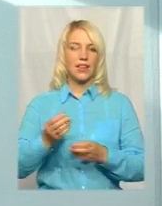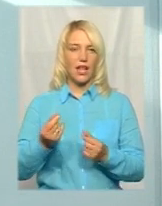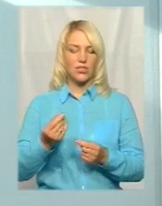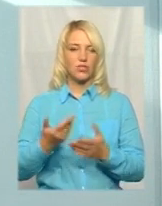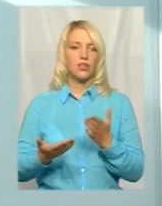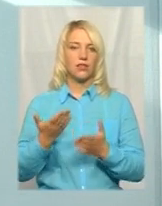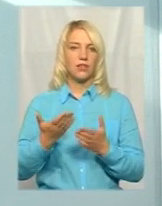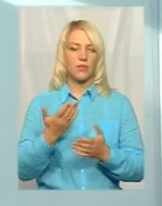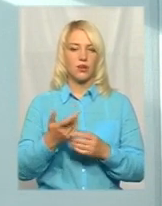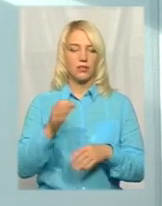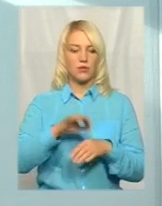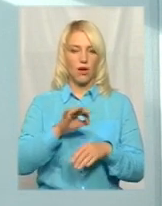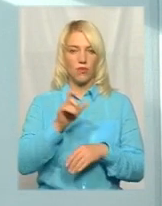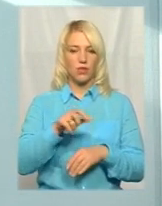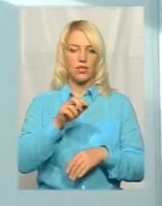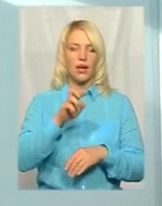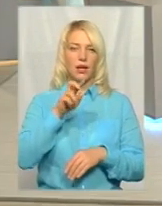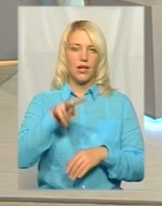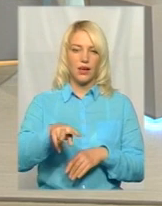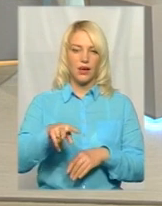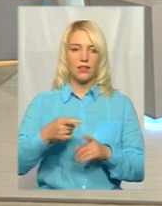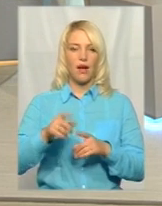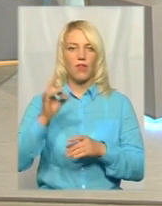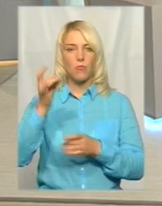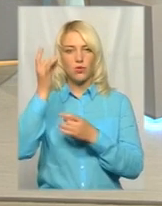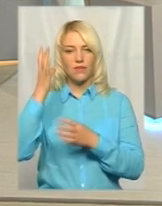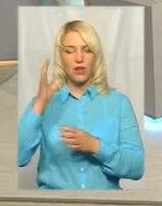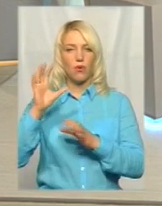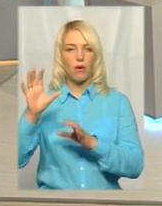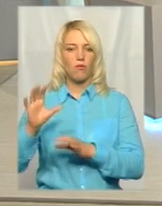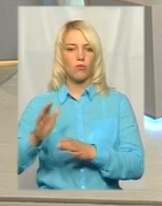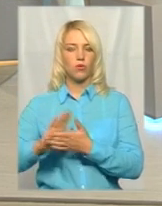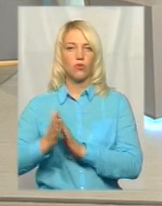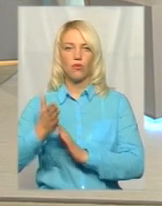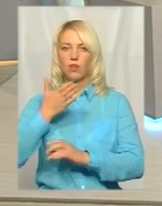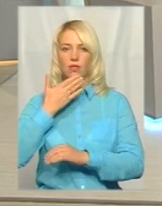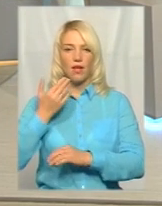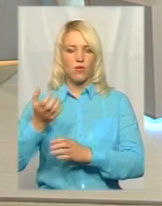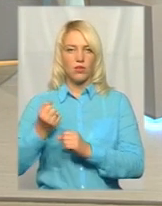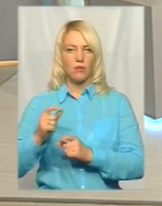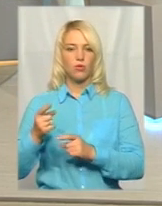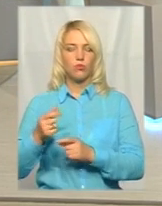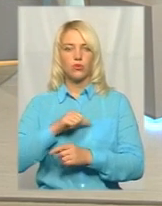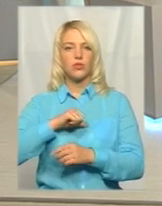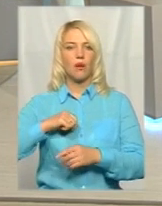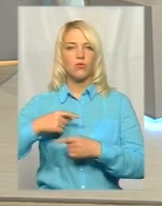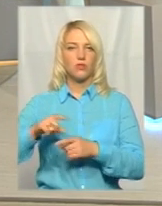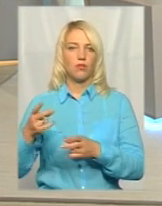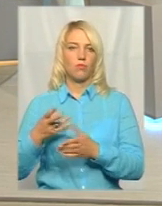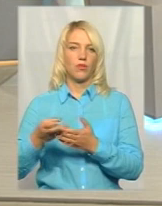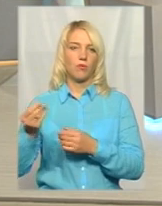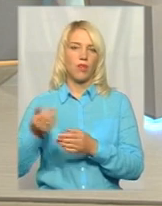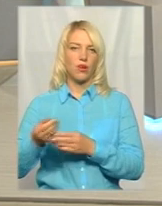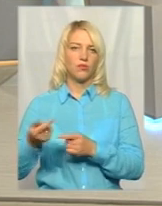так, він лікарняний по цивільно-правовому договору не отримує, оскільки він внески має самостійно сплачувати по